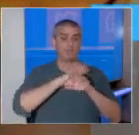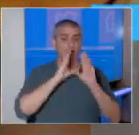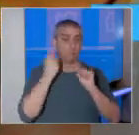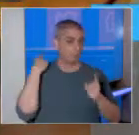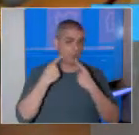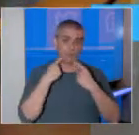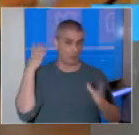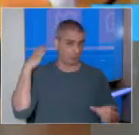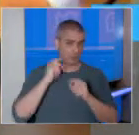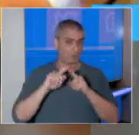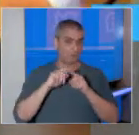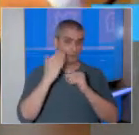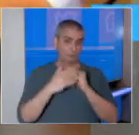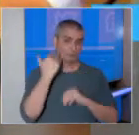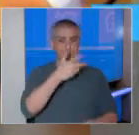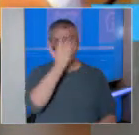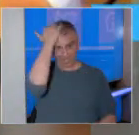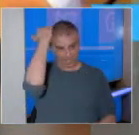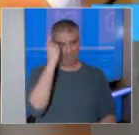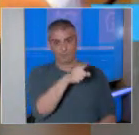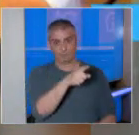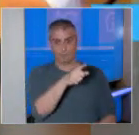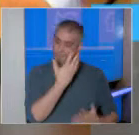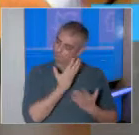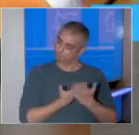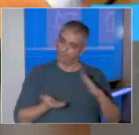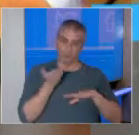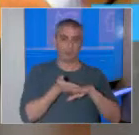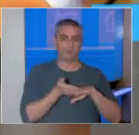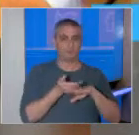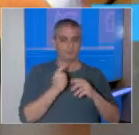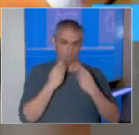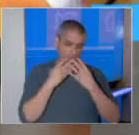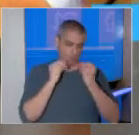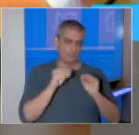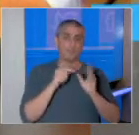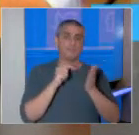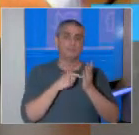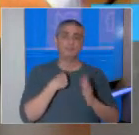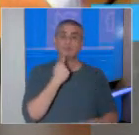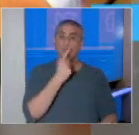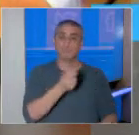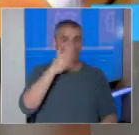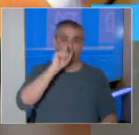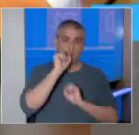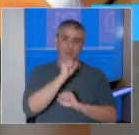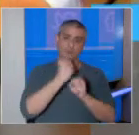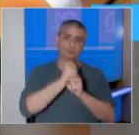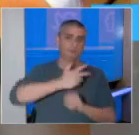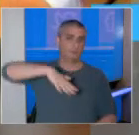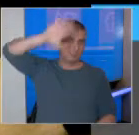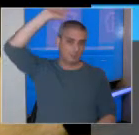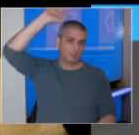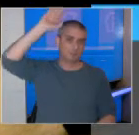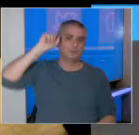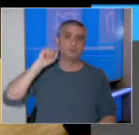הדיונים בחודשים האחרונים, היה אלי אבידר. אתה עוררת את זה, אתה שמת על השולחן, ולכן אני עובר להצבעה. מי בעד? ירים את ידו.